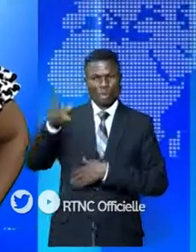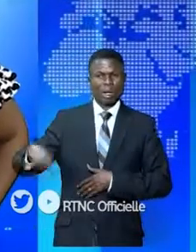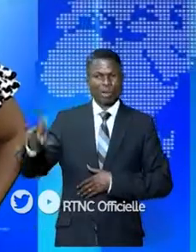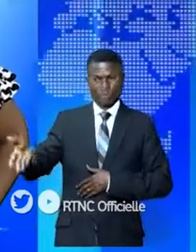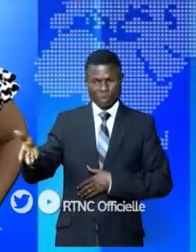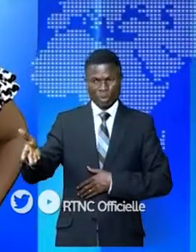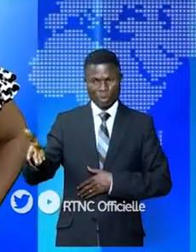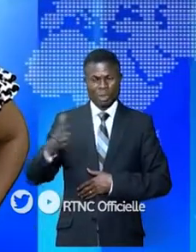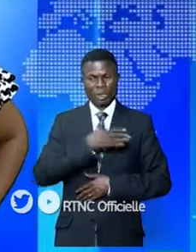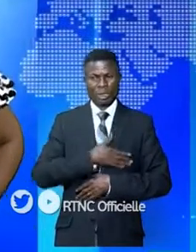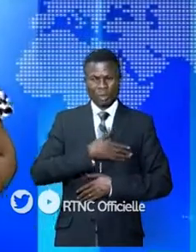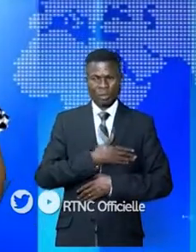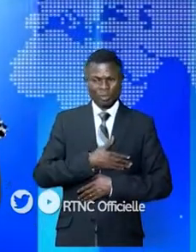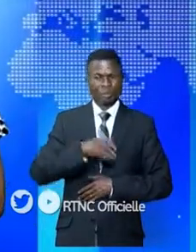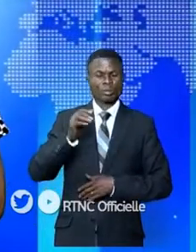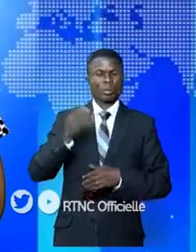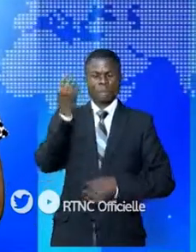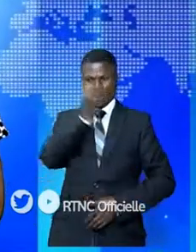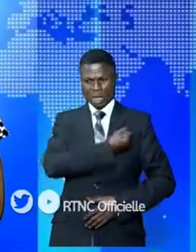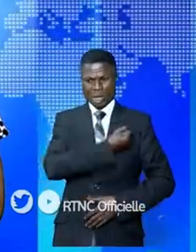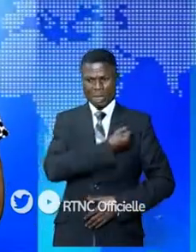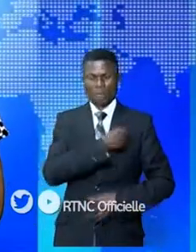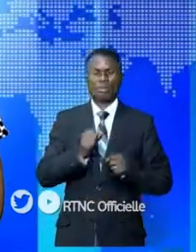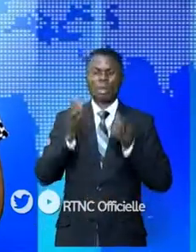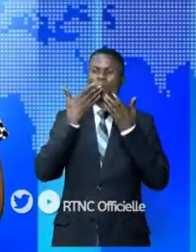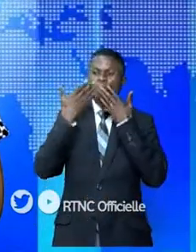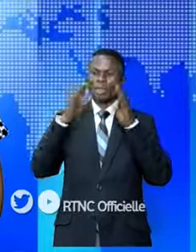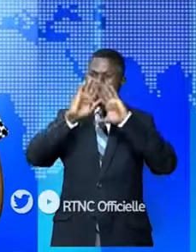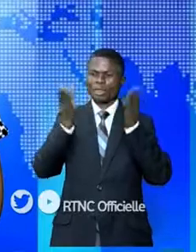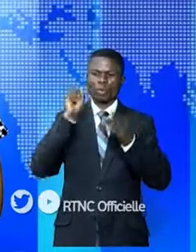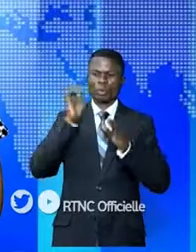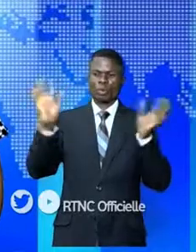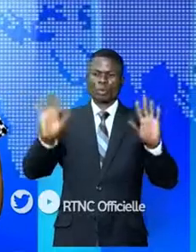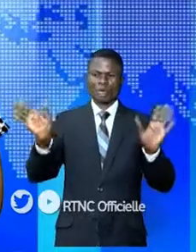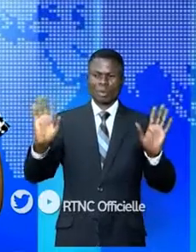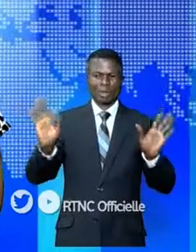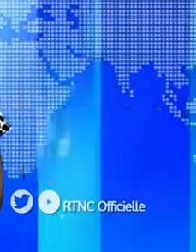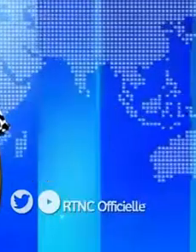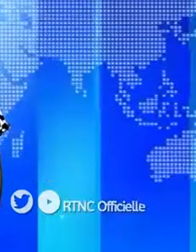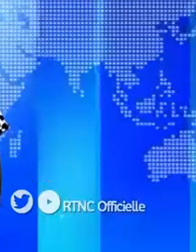province chère de la bienheureuse Anwarite Nengapeta. Merci d'avoir été de nôtre. Au revoir.